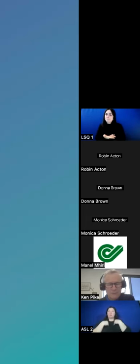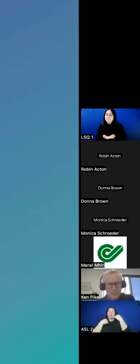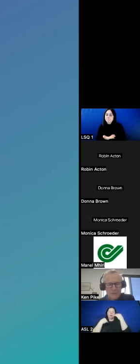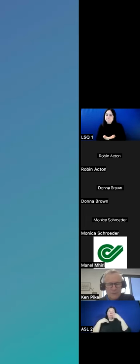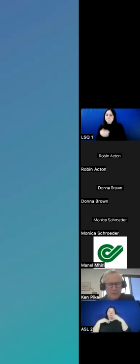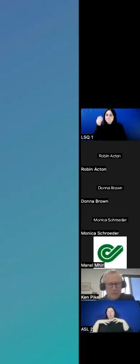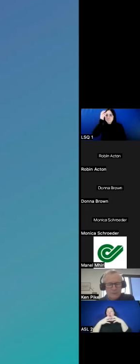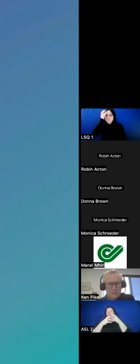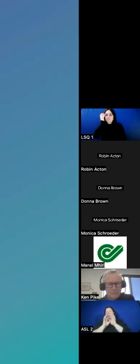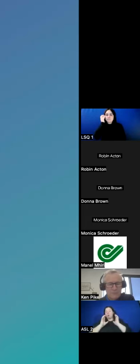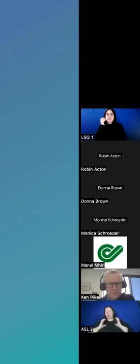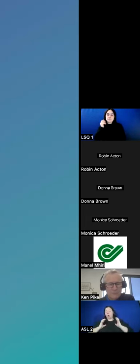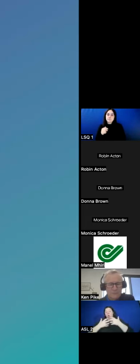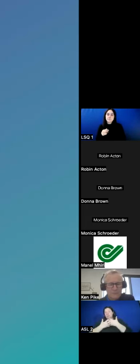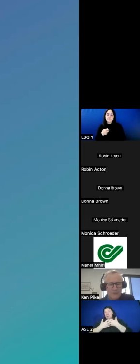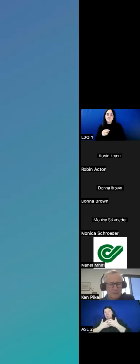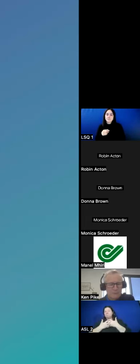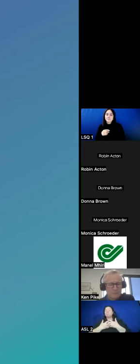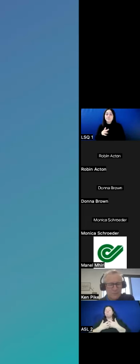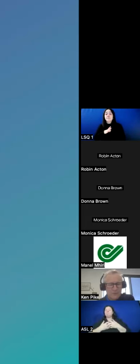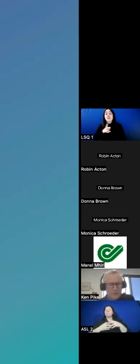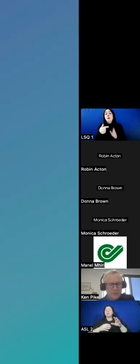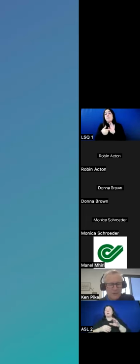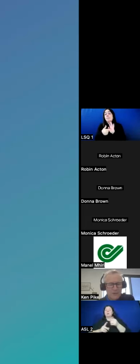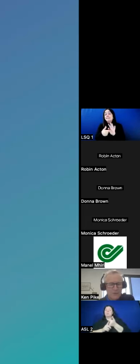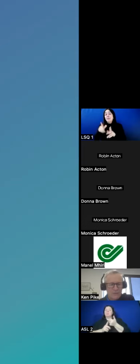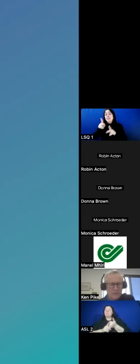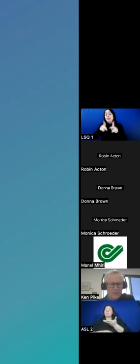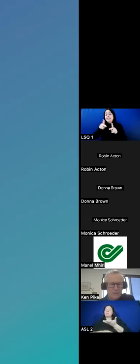Dans ce contexte-ci, c'était les personnes autistes.